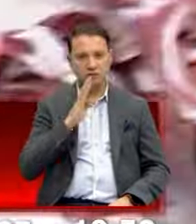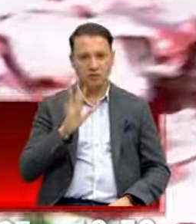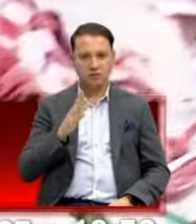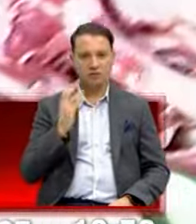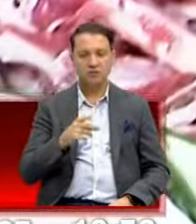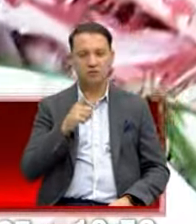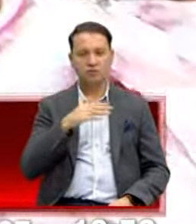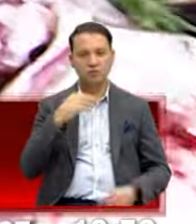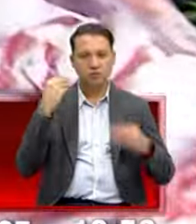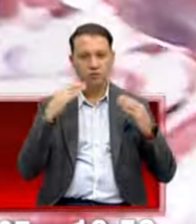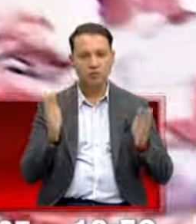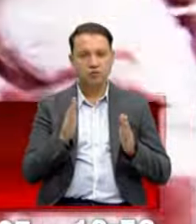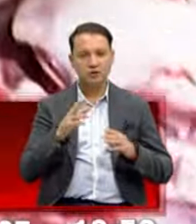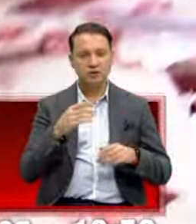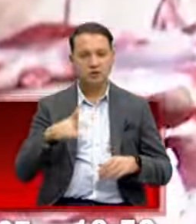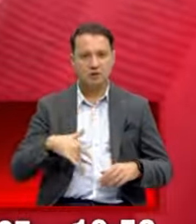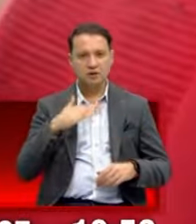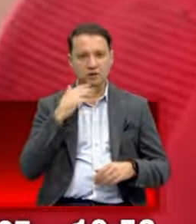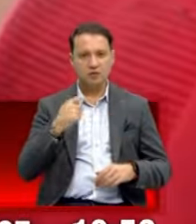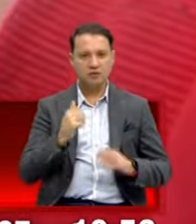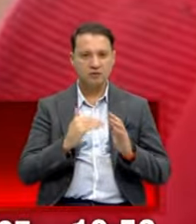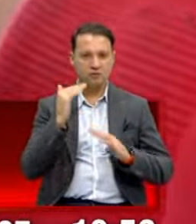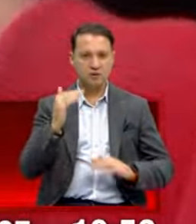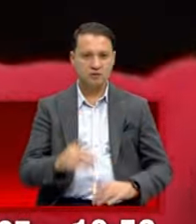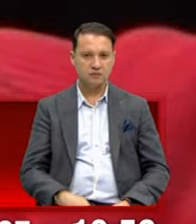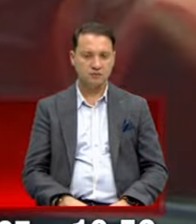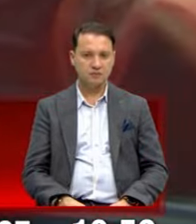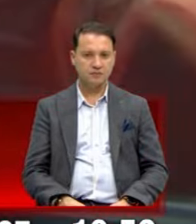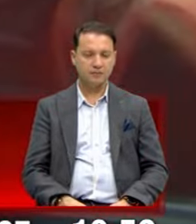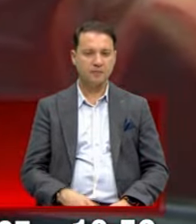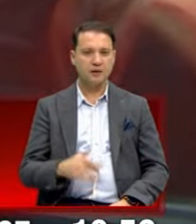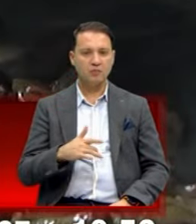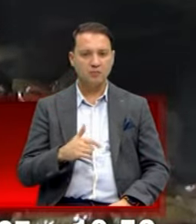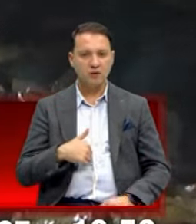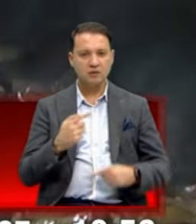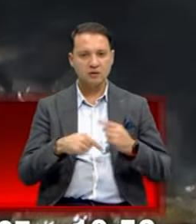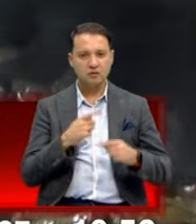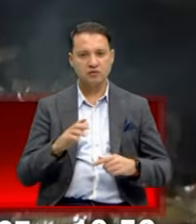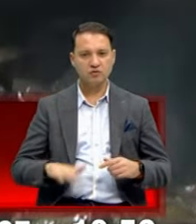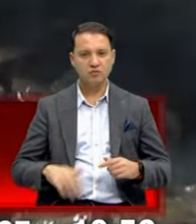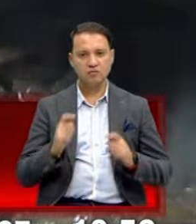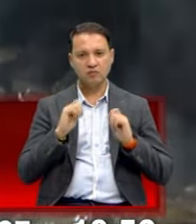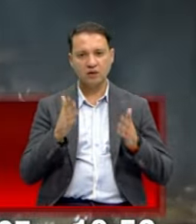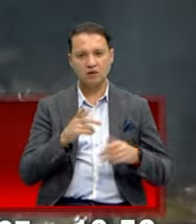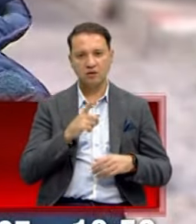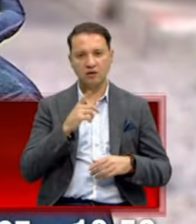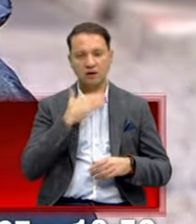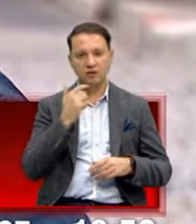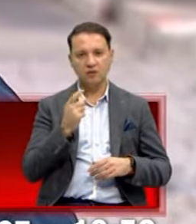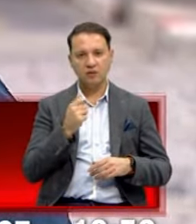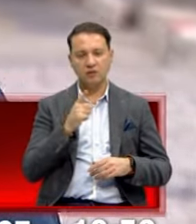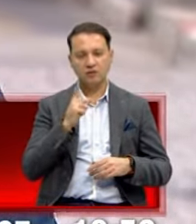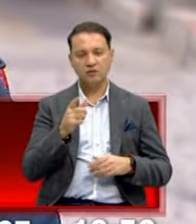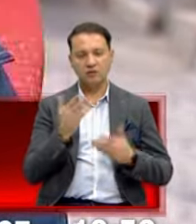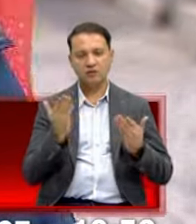lira oldu. Kuzu ciğerse kıymanın fiyatının çok çok üstüne çıktı. Sakatat fiyatları cep yakıyor. Zaten et fiyatları,